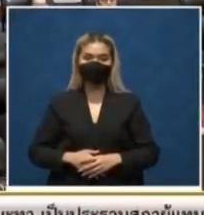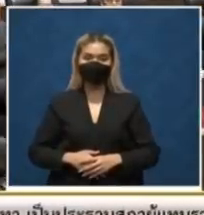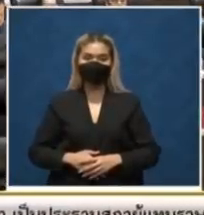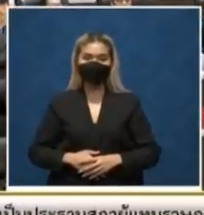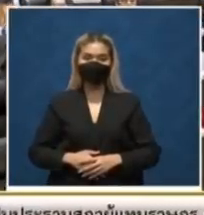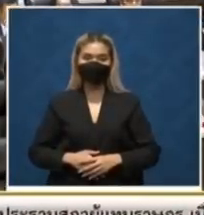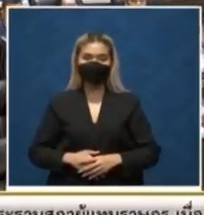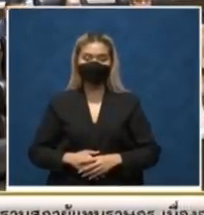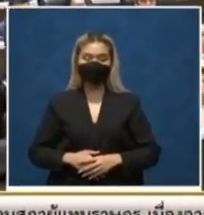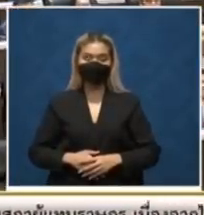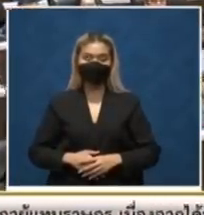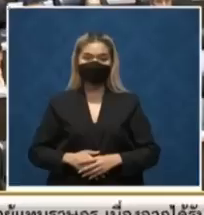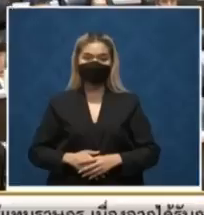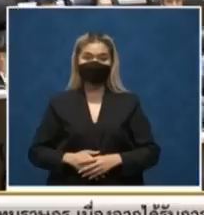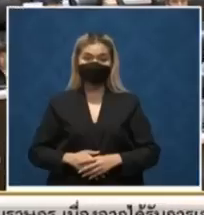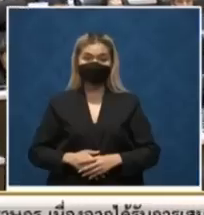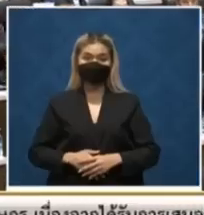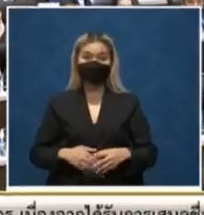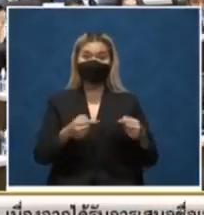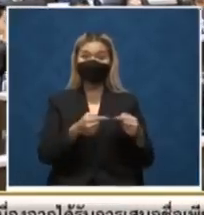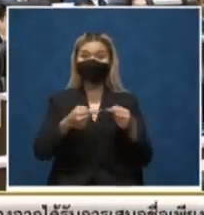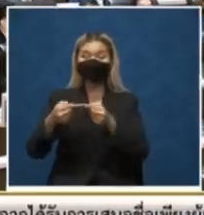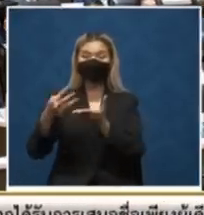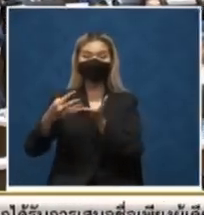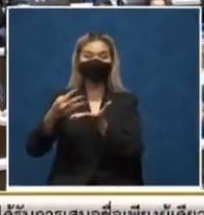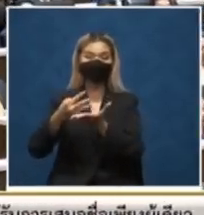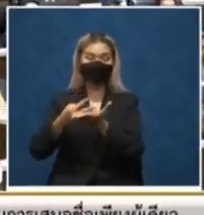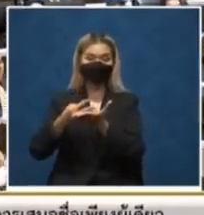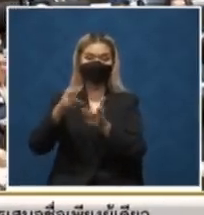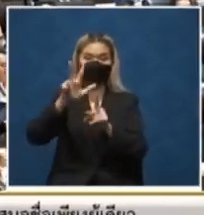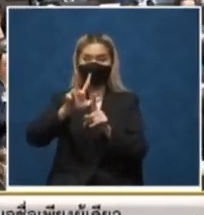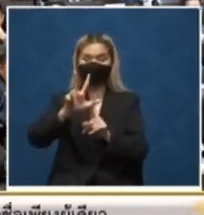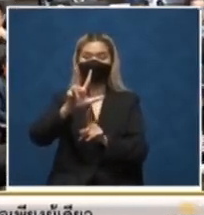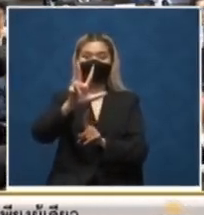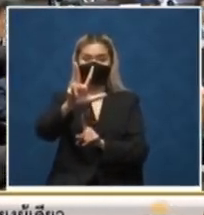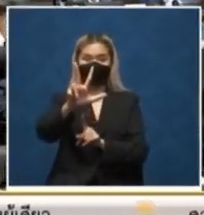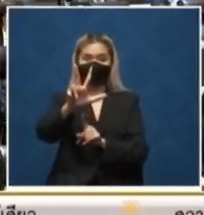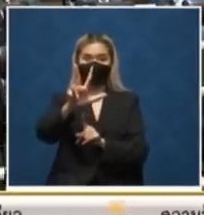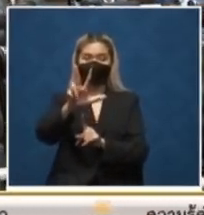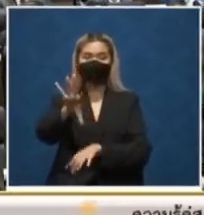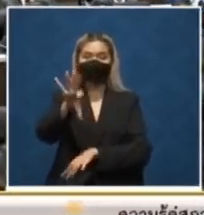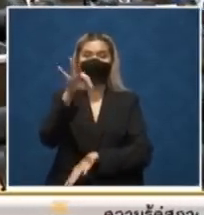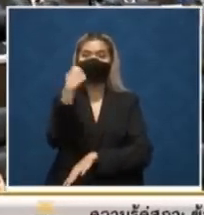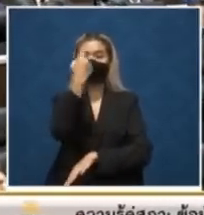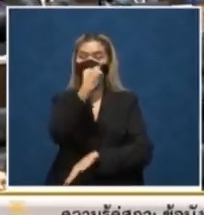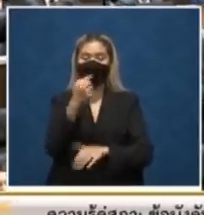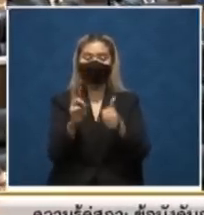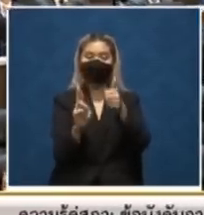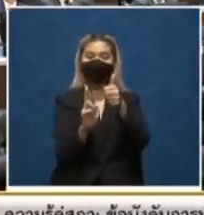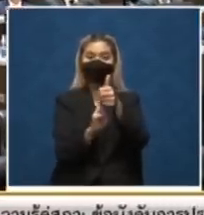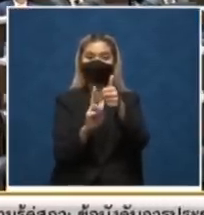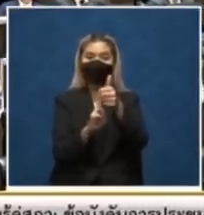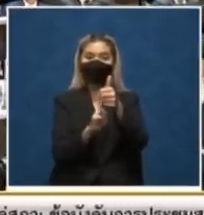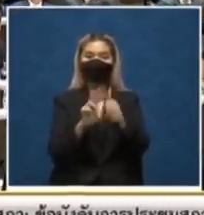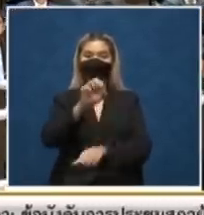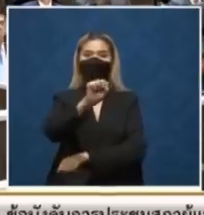านะก็คงคาดการว่าไม่แน่ใจว่าจะมีใครไปแข่งหรือไม่เมื่อเพิ่งทราบตอนเช้าก็คงจะมีอาการอย่างนั้นนะมีคนออกเสียง